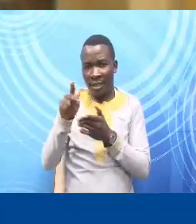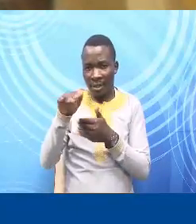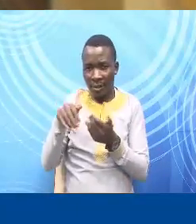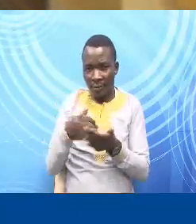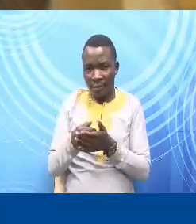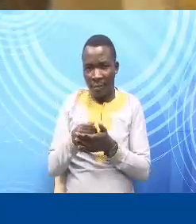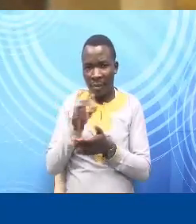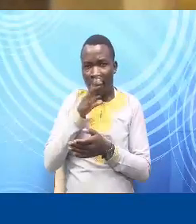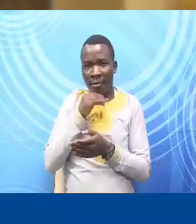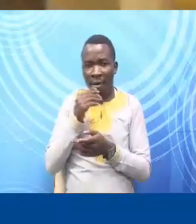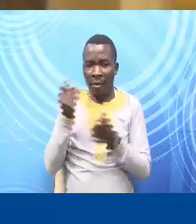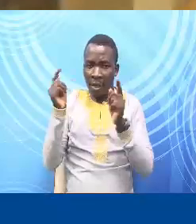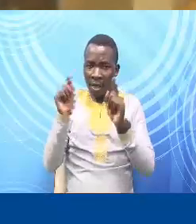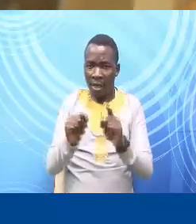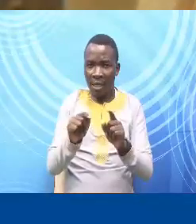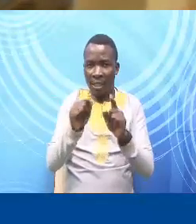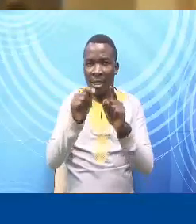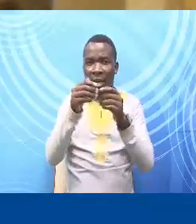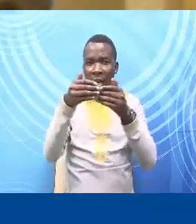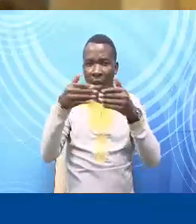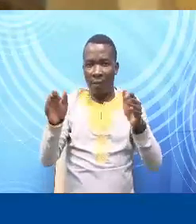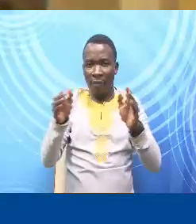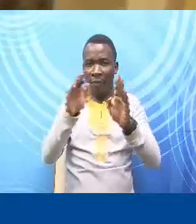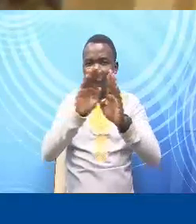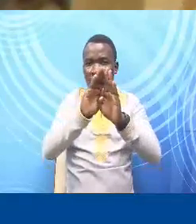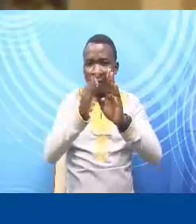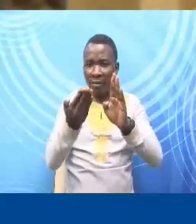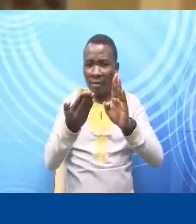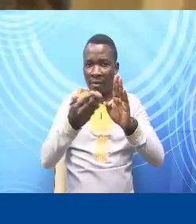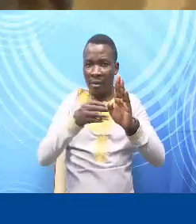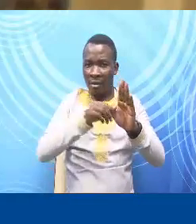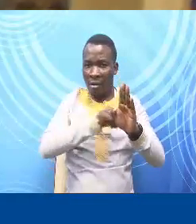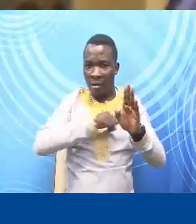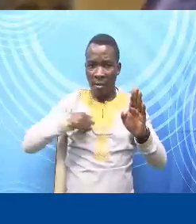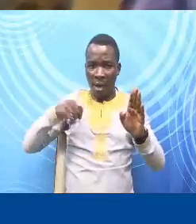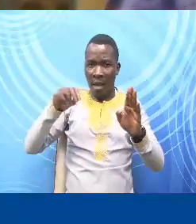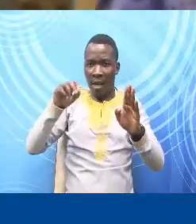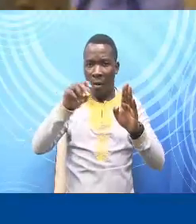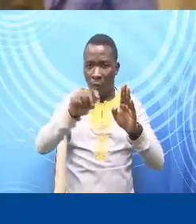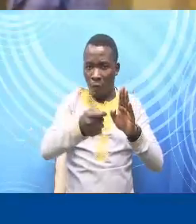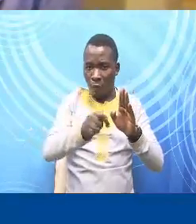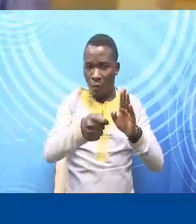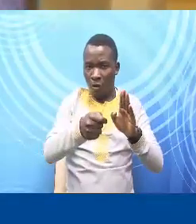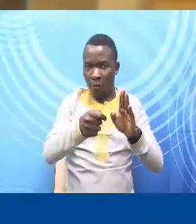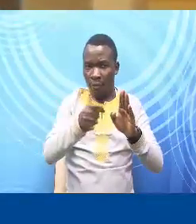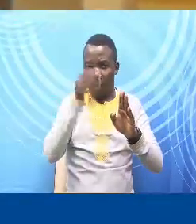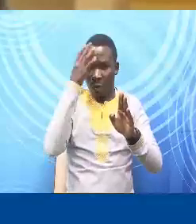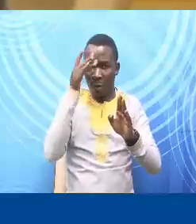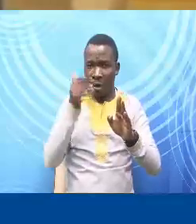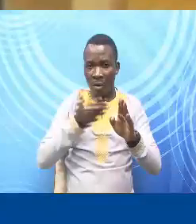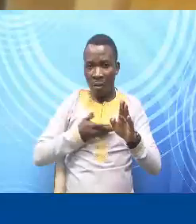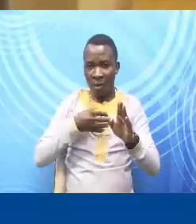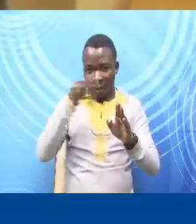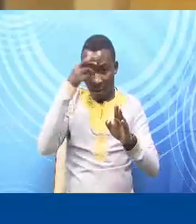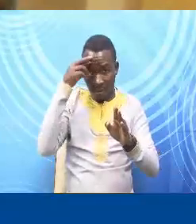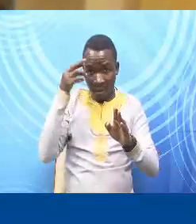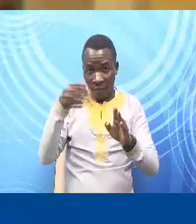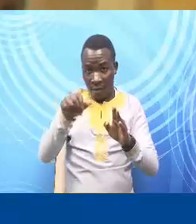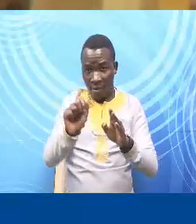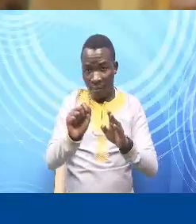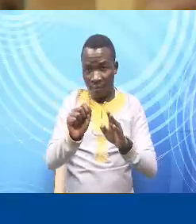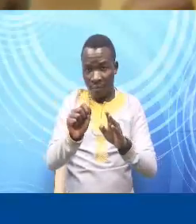yaje akingura mu rugi banga gukingura, mpamvu ngo banze gukingura ngo baba bafite impamvu